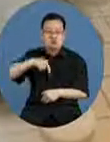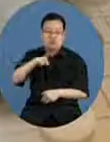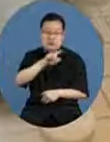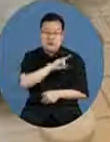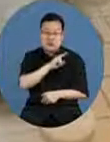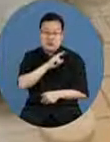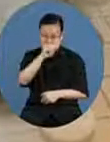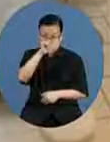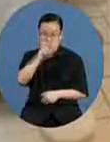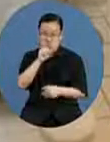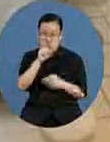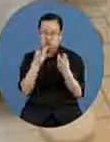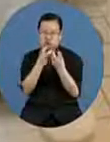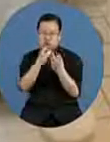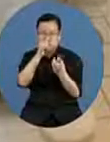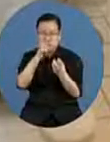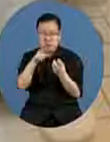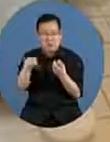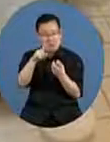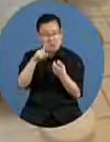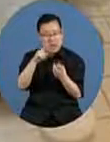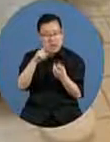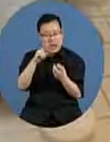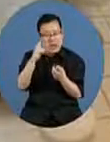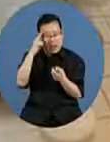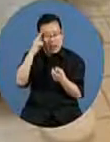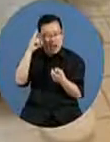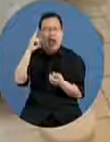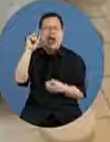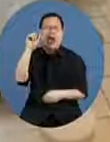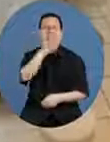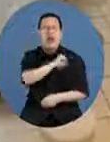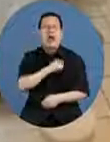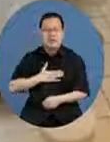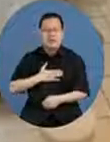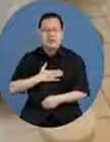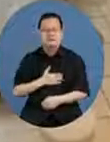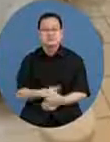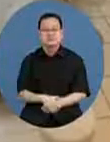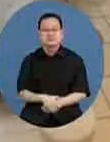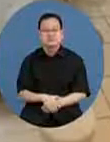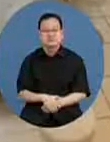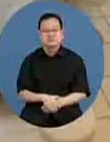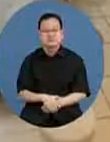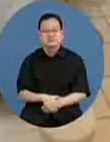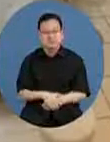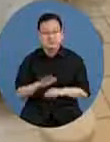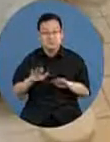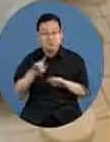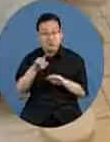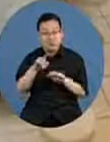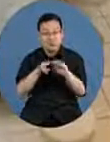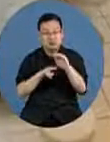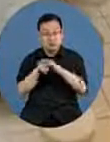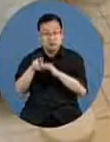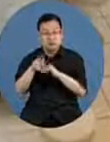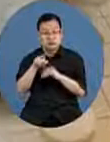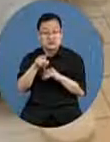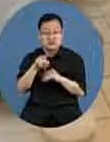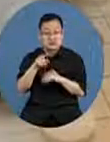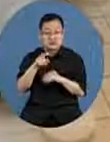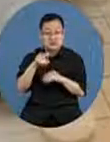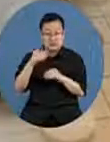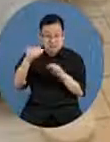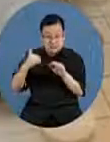했는데 그러면 거의 아실 겁니다. 네. 두 점 탈출입니다. 지금 백, 흙 넉점이죠.